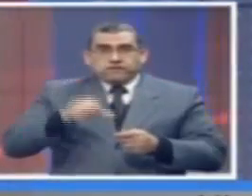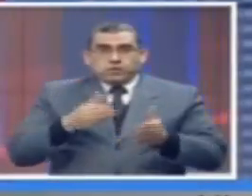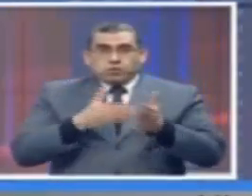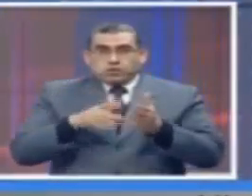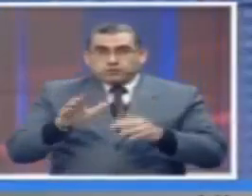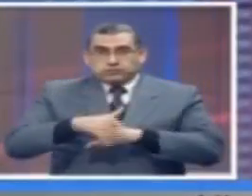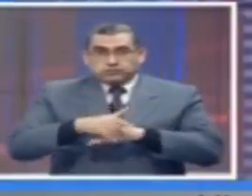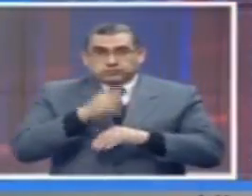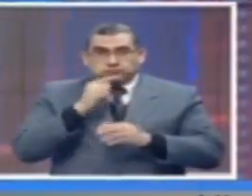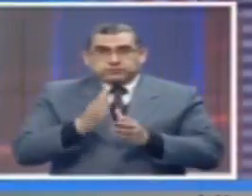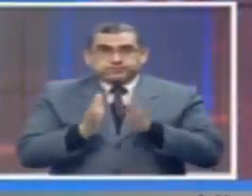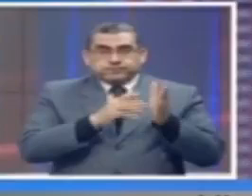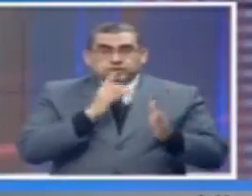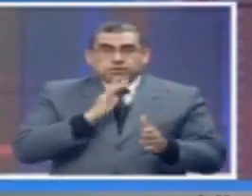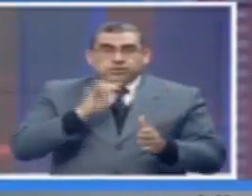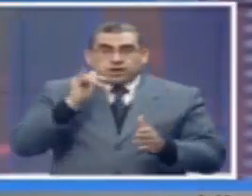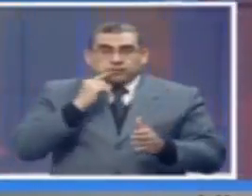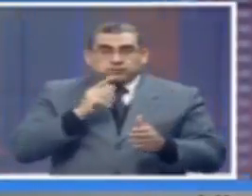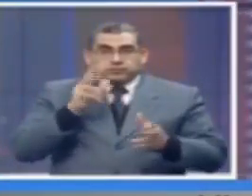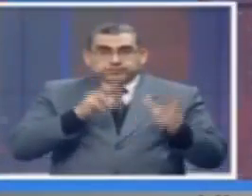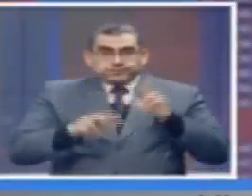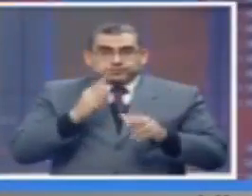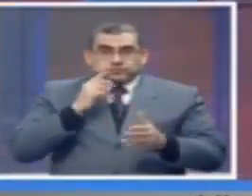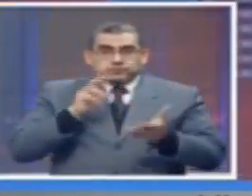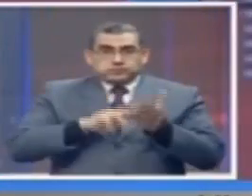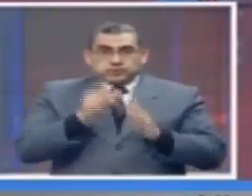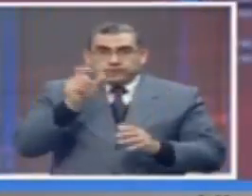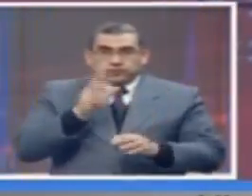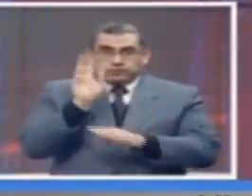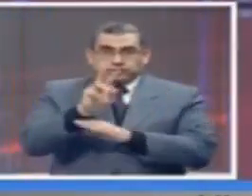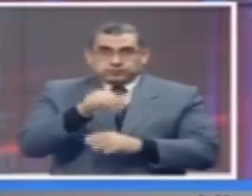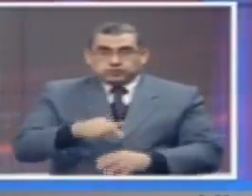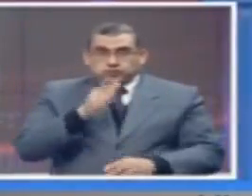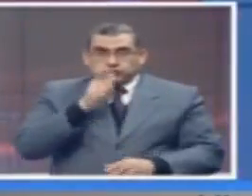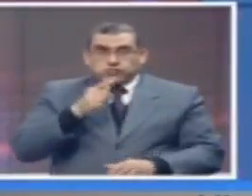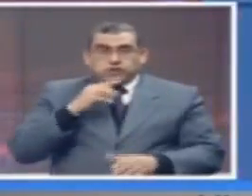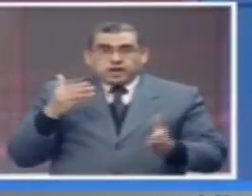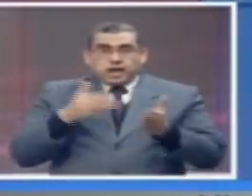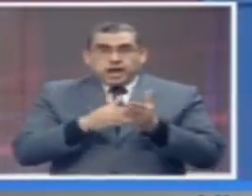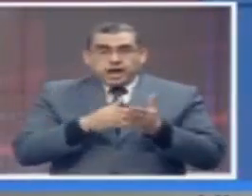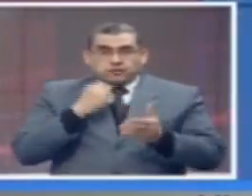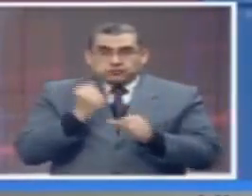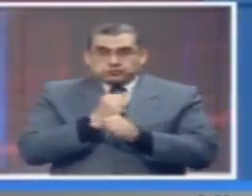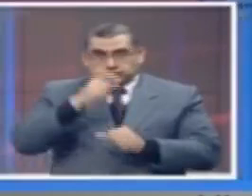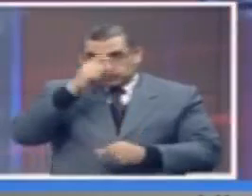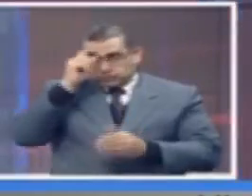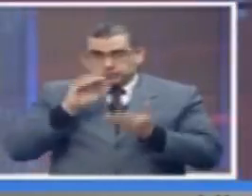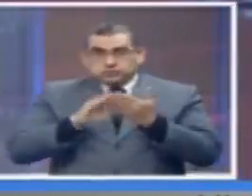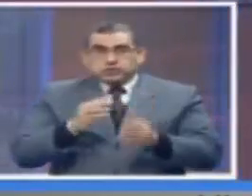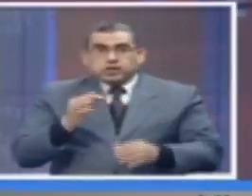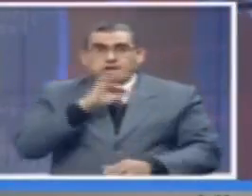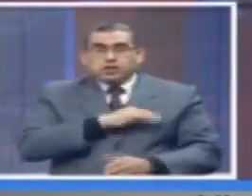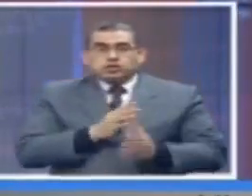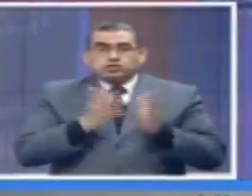الوظيفي والتهرب الضريبي والنصب والاحتيال على المواطنين، وأسفرت تلك الجهود عن تحقيق العديد